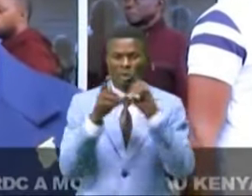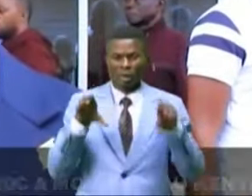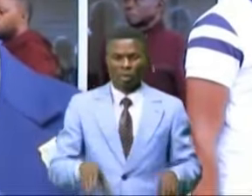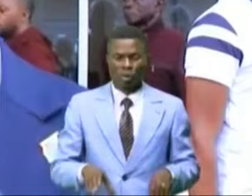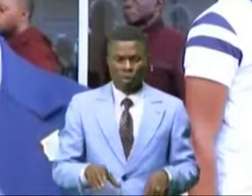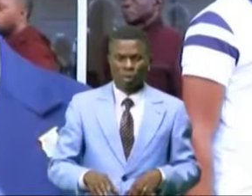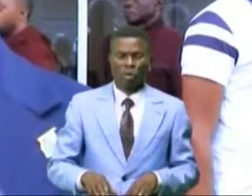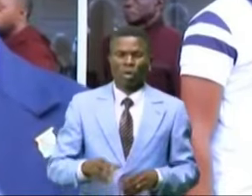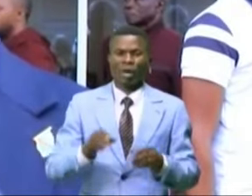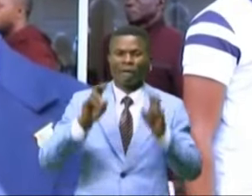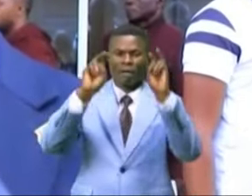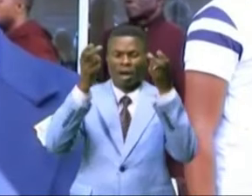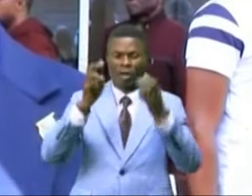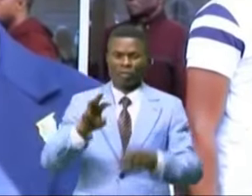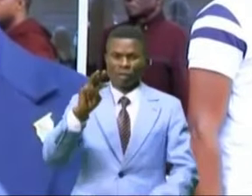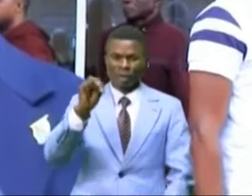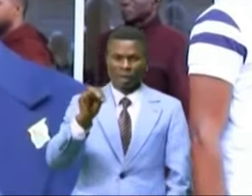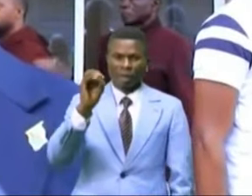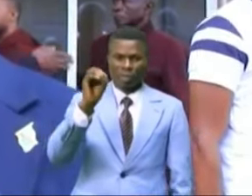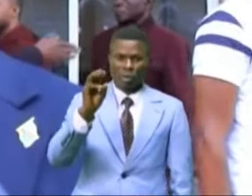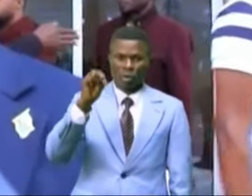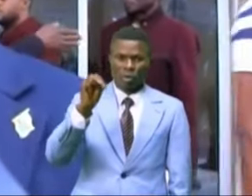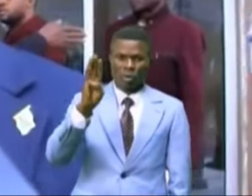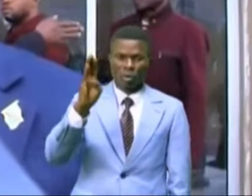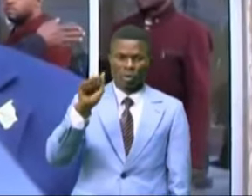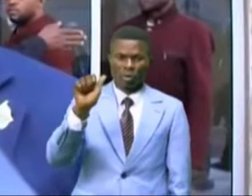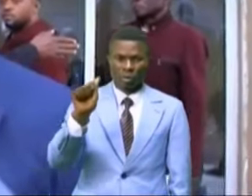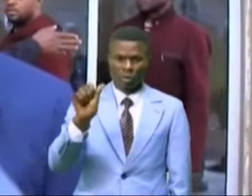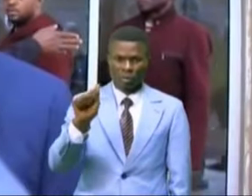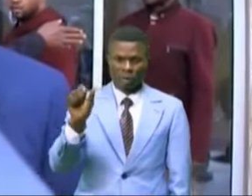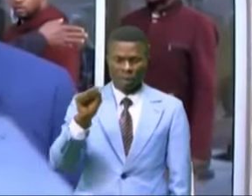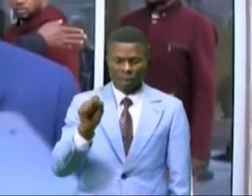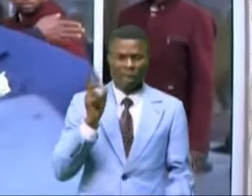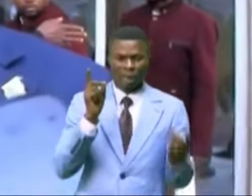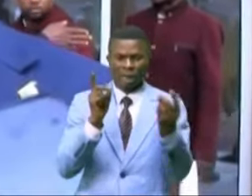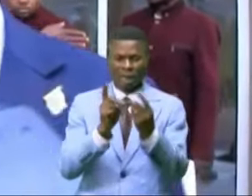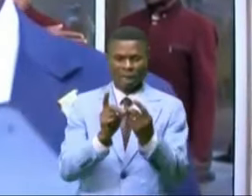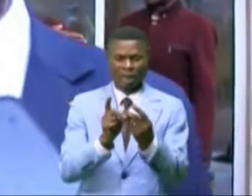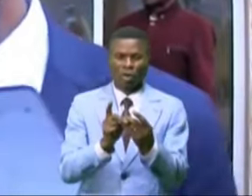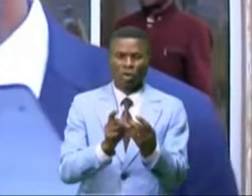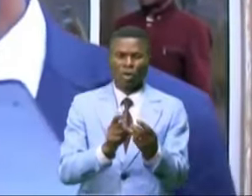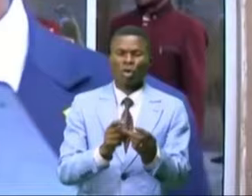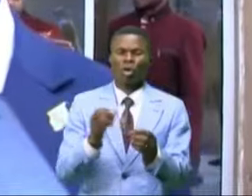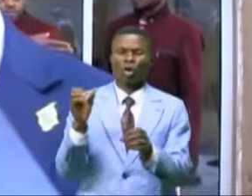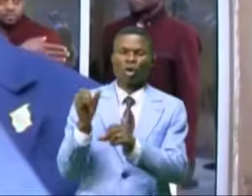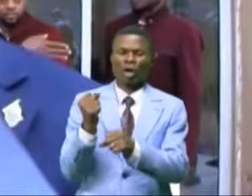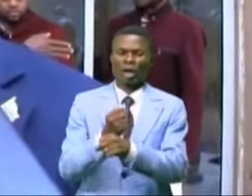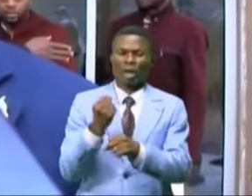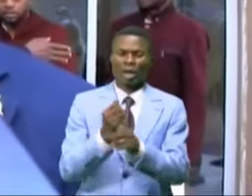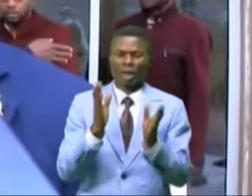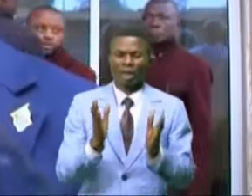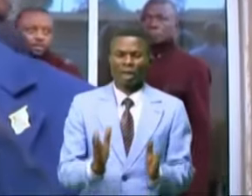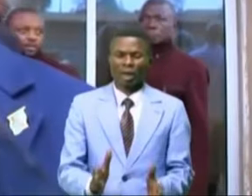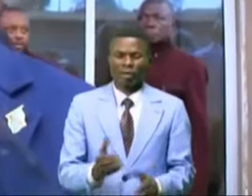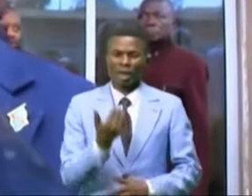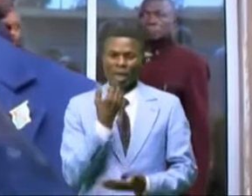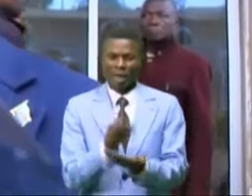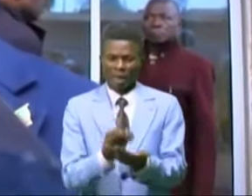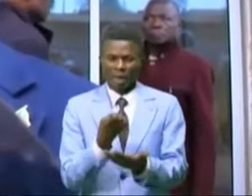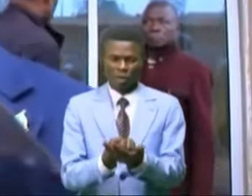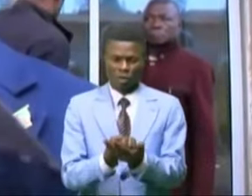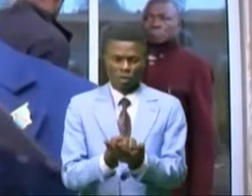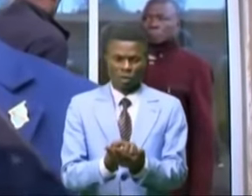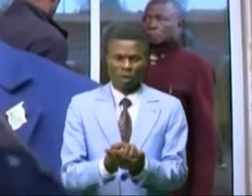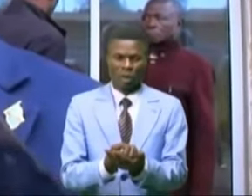Mombasa. Je devrais venir voir les opérateurs économiques et transitant les ports de Mombasa. Il n'y a pas